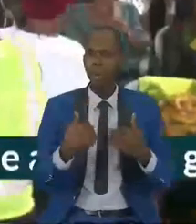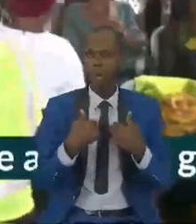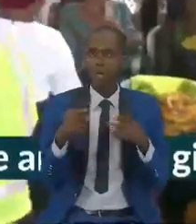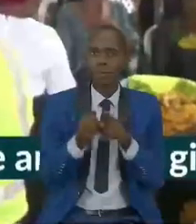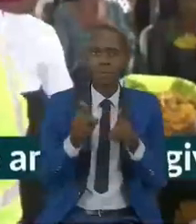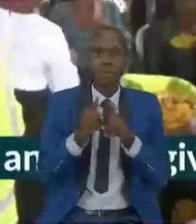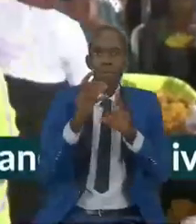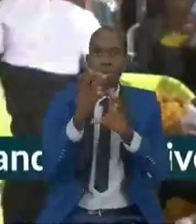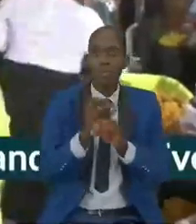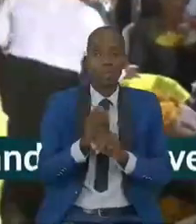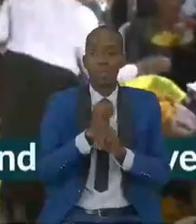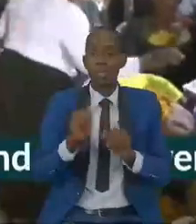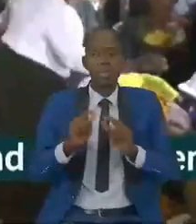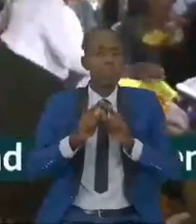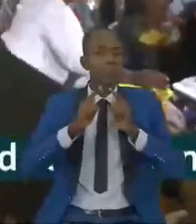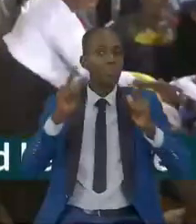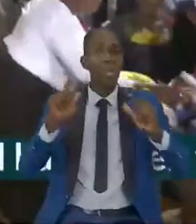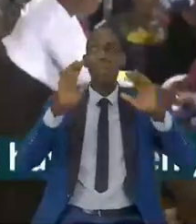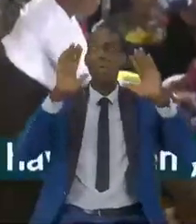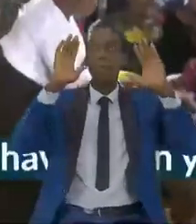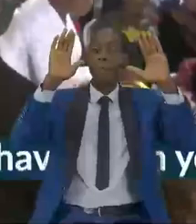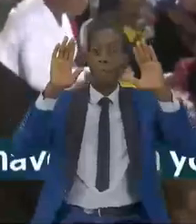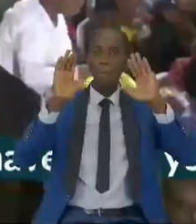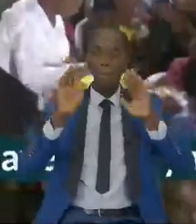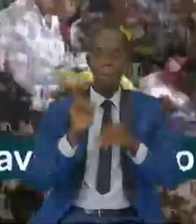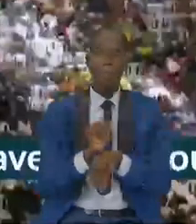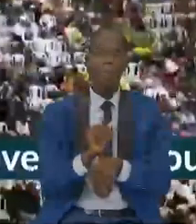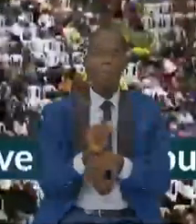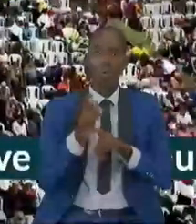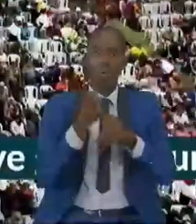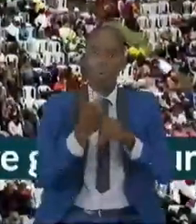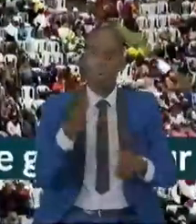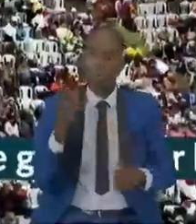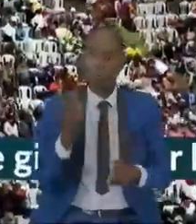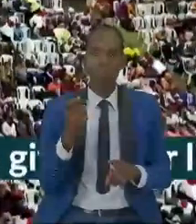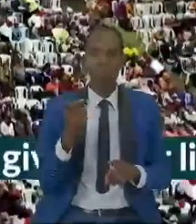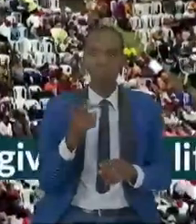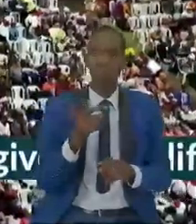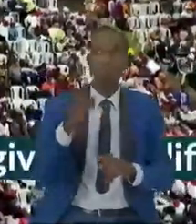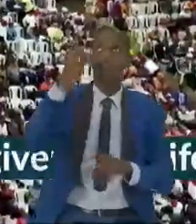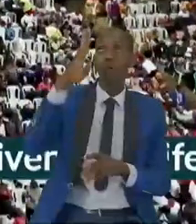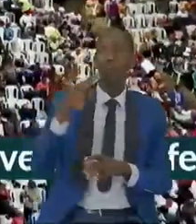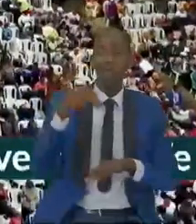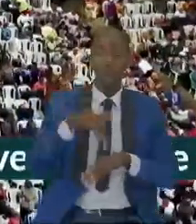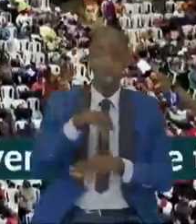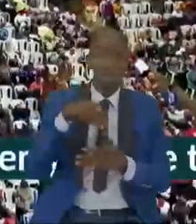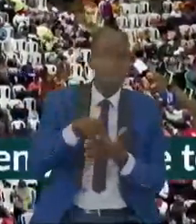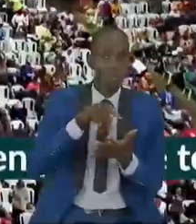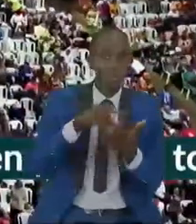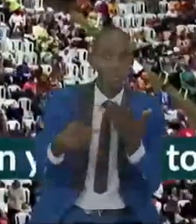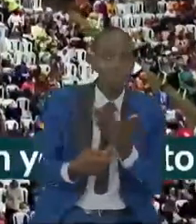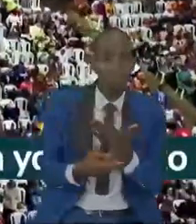votre miracle au cours de la prière de l'homme de Dieu, nous voulons que vous